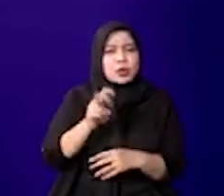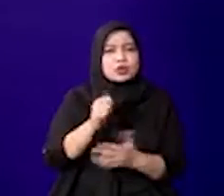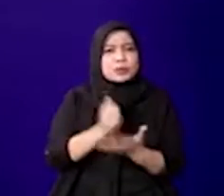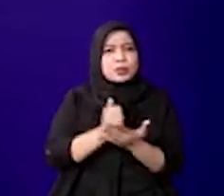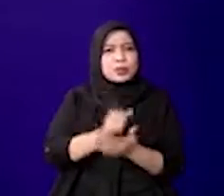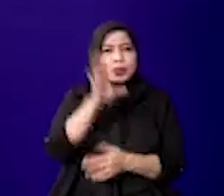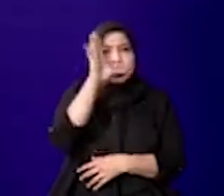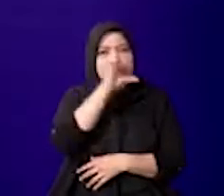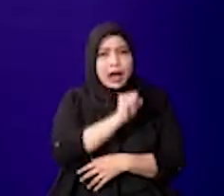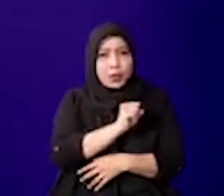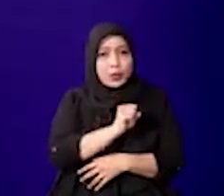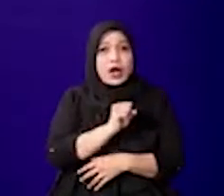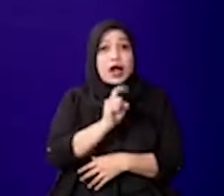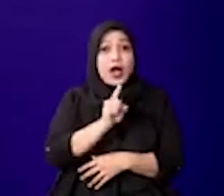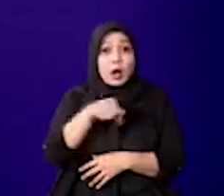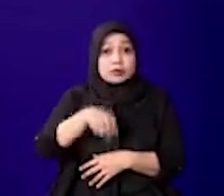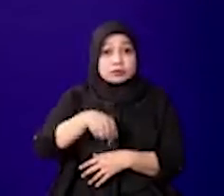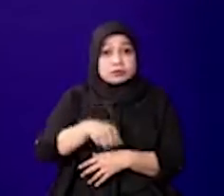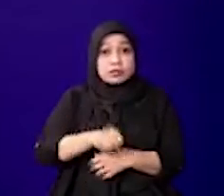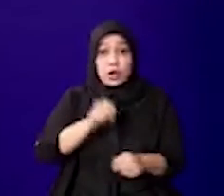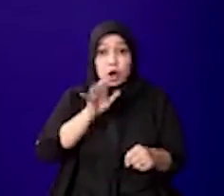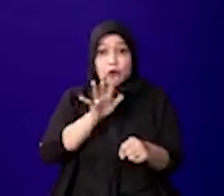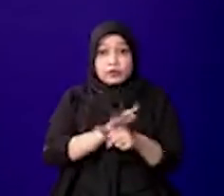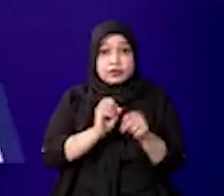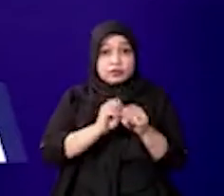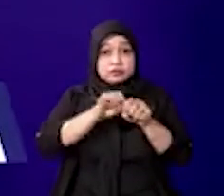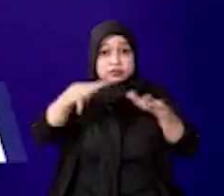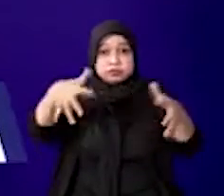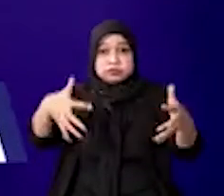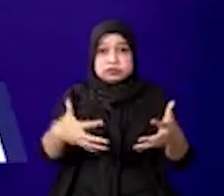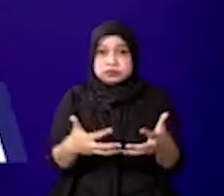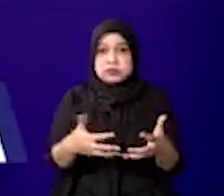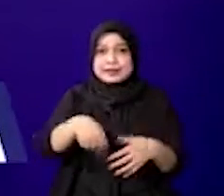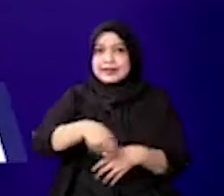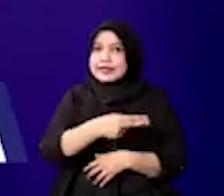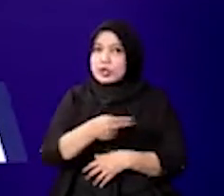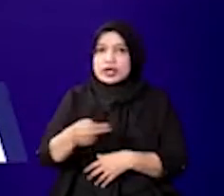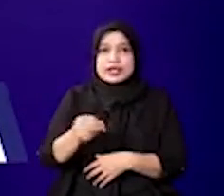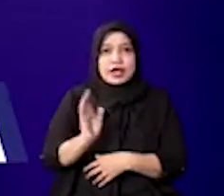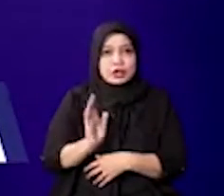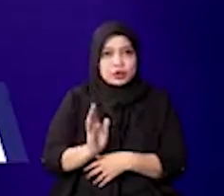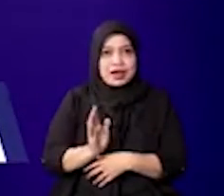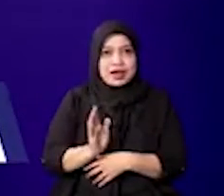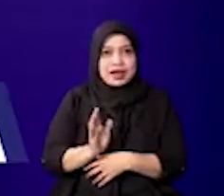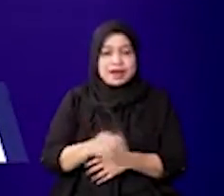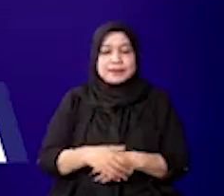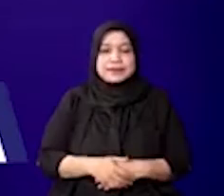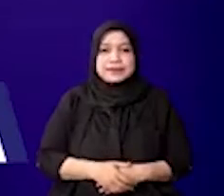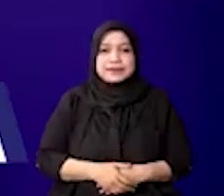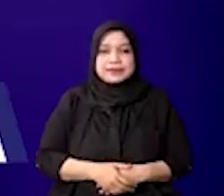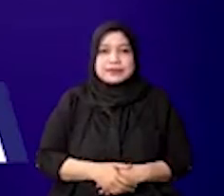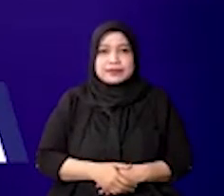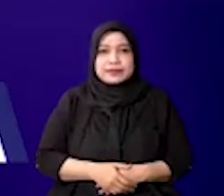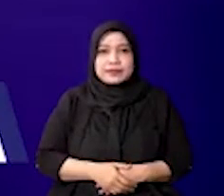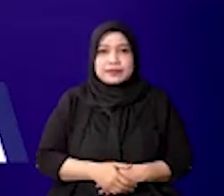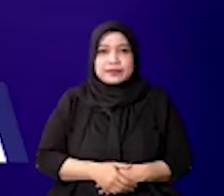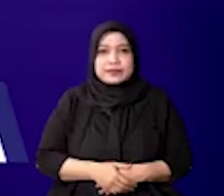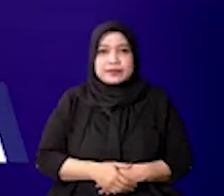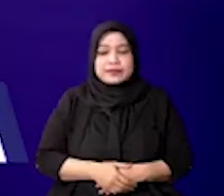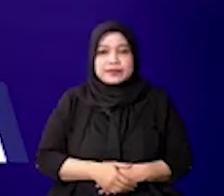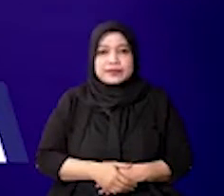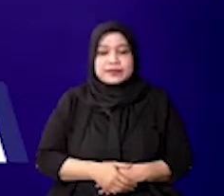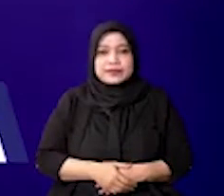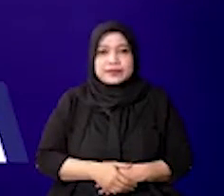begitu bahwa covid telah eh terjadi pandemi di Indonesia atau wabah di Indonesia dan itu nyata